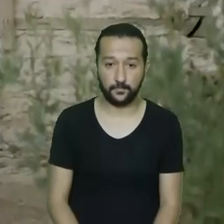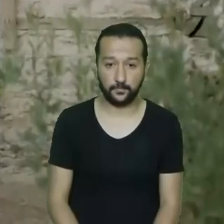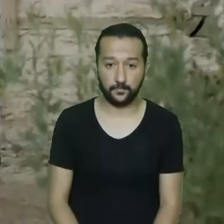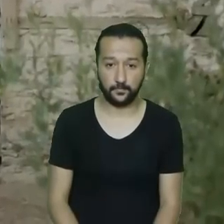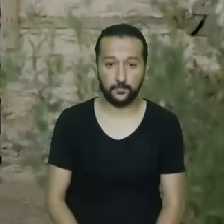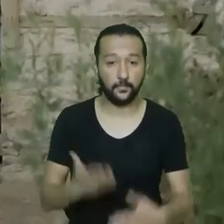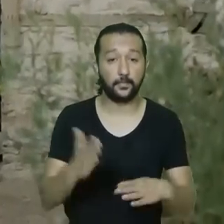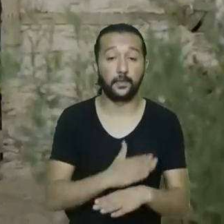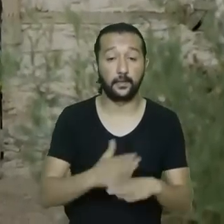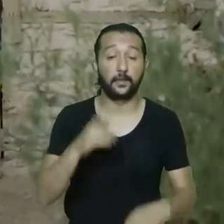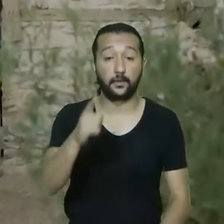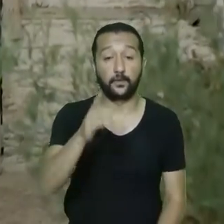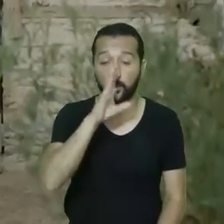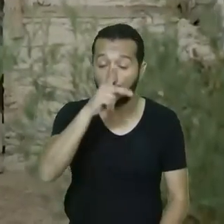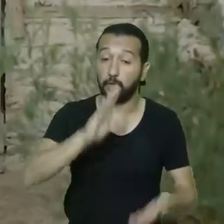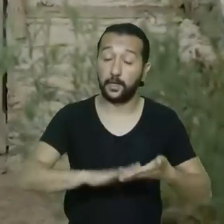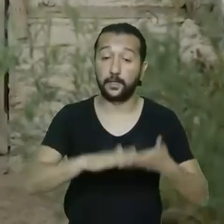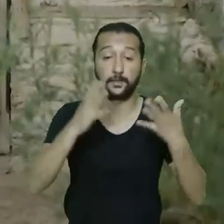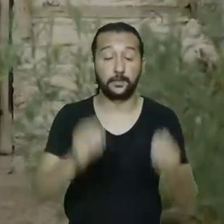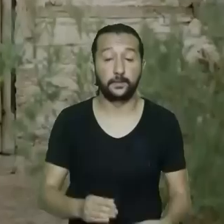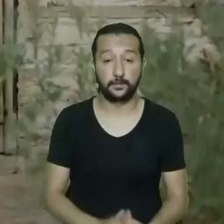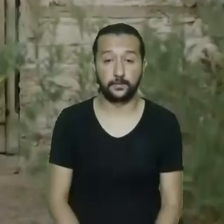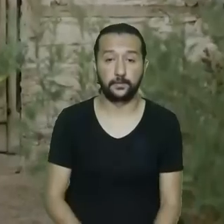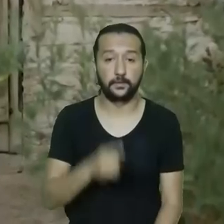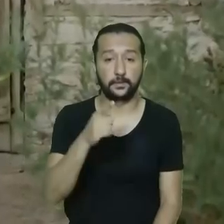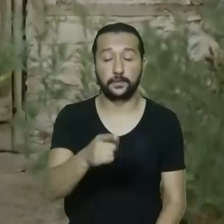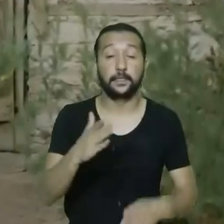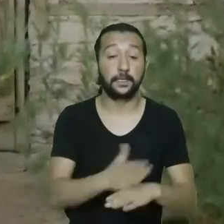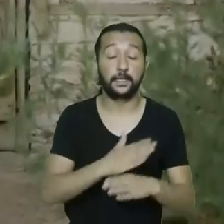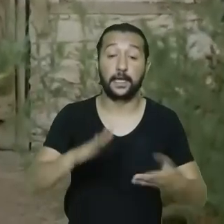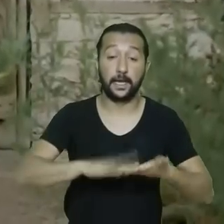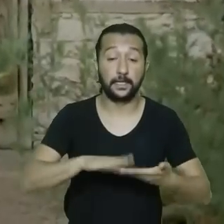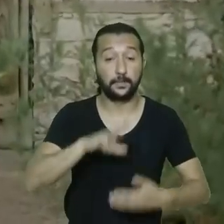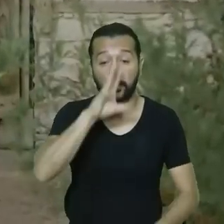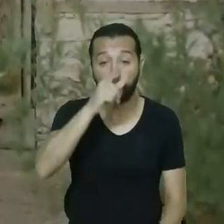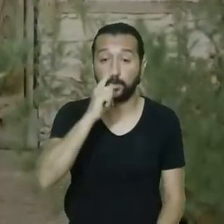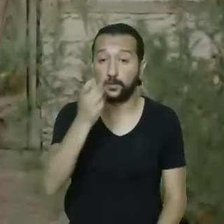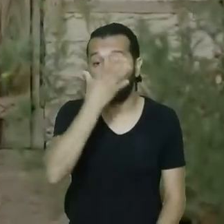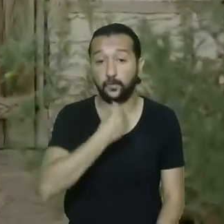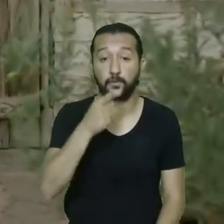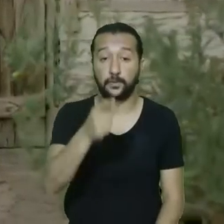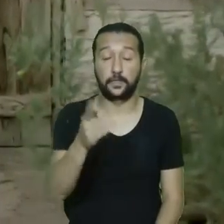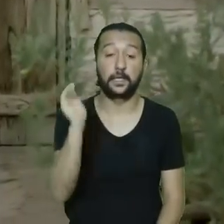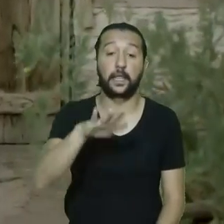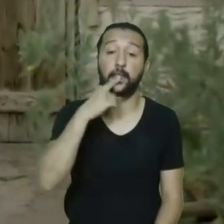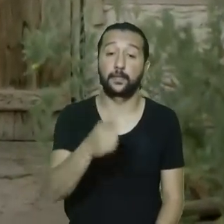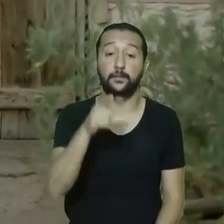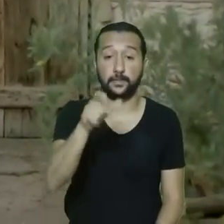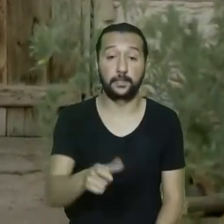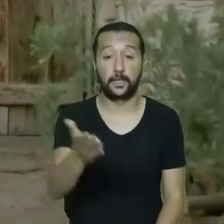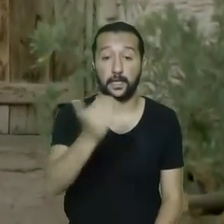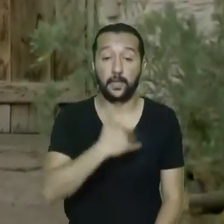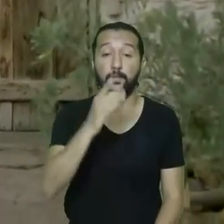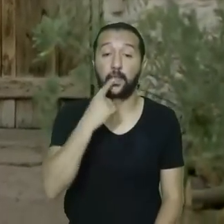Sen niye uyuyorsun arkadaşlarına ha? Sen niye uyuyorsun arkadaşlarına? Ne güzel sene gelme demişler. Gel